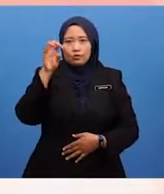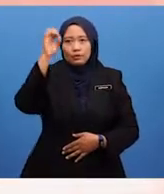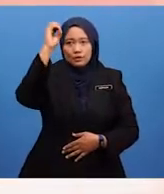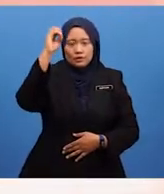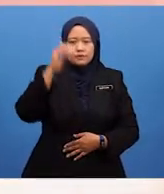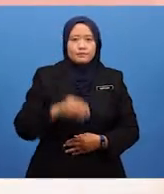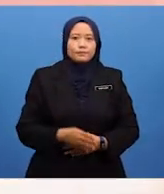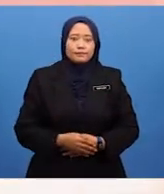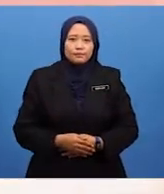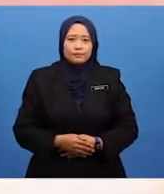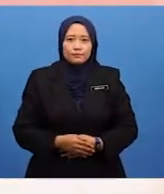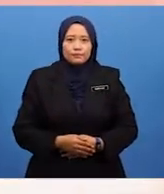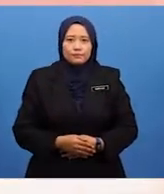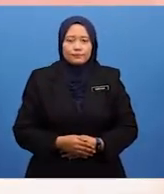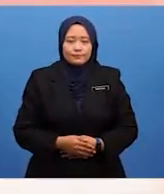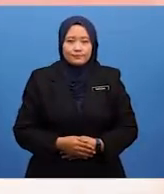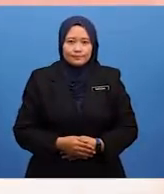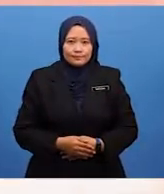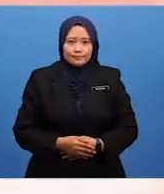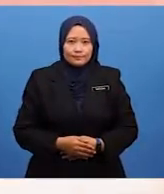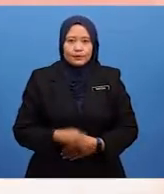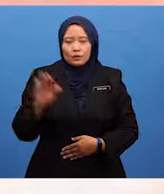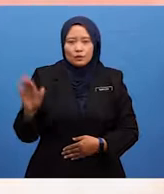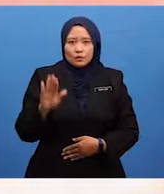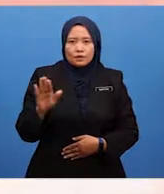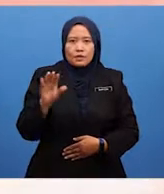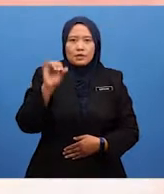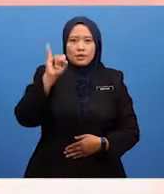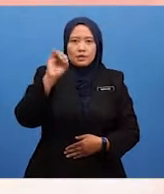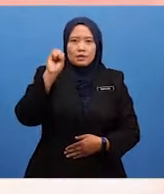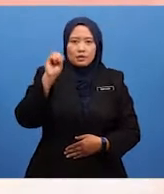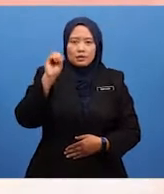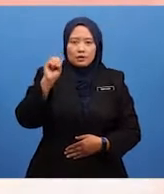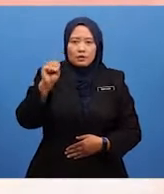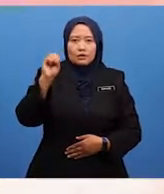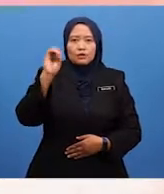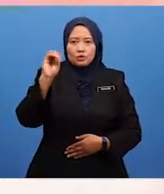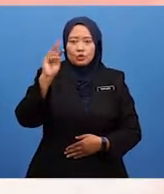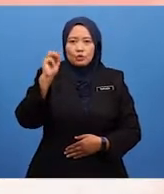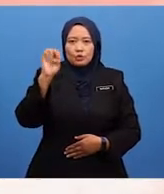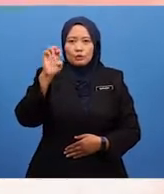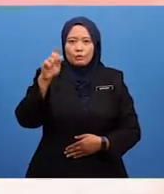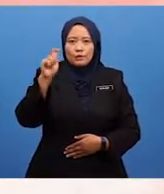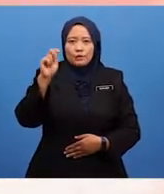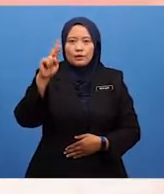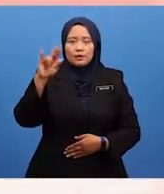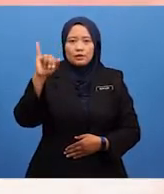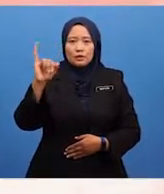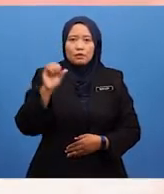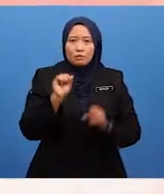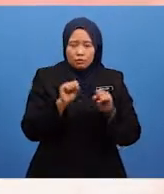Deviana isometrik ini merupakan satu lukisan yang bila kita tengok saja kita sudah dapat menggambarkan objek yang ingin dihasilkan